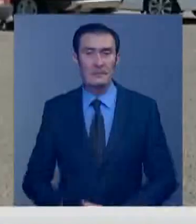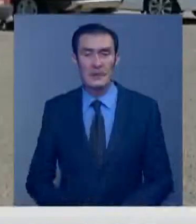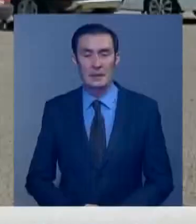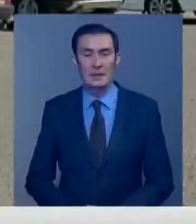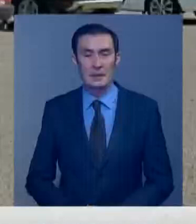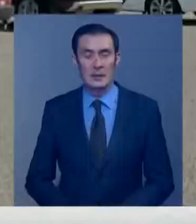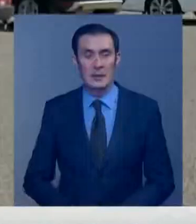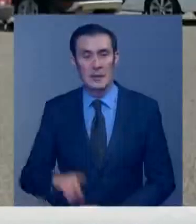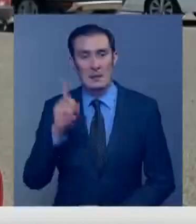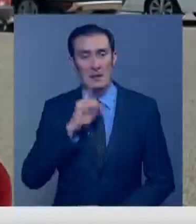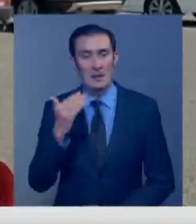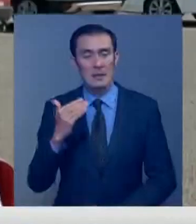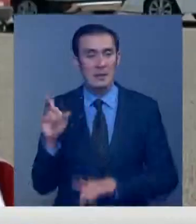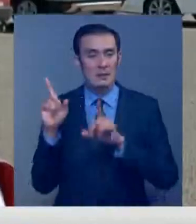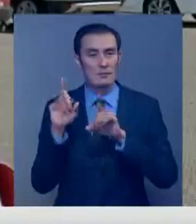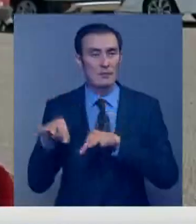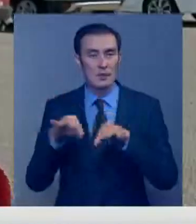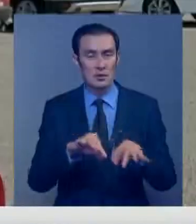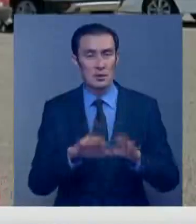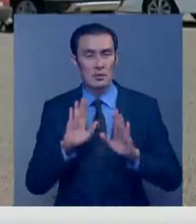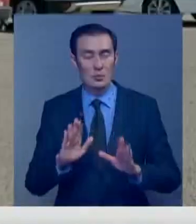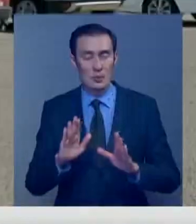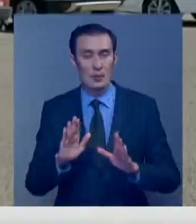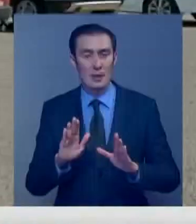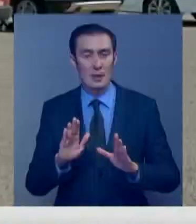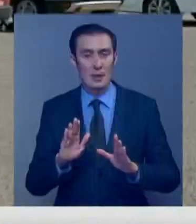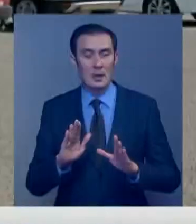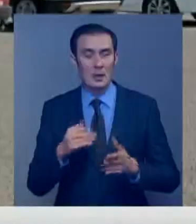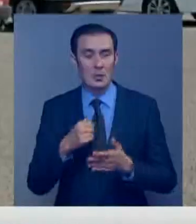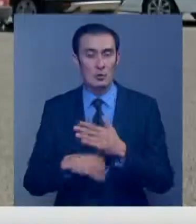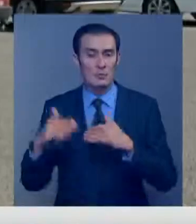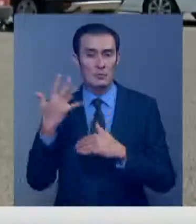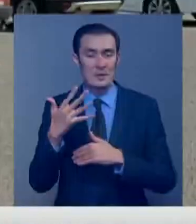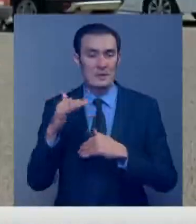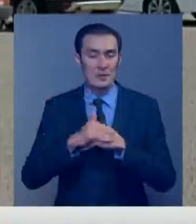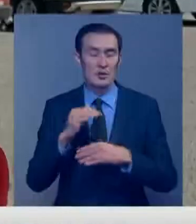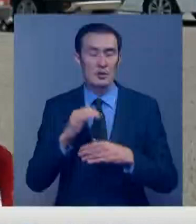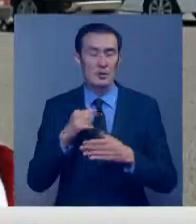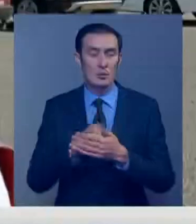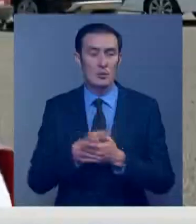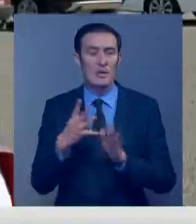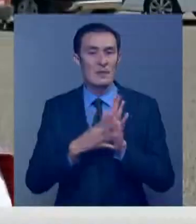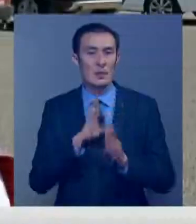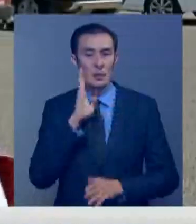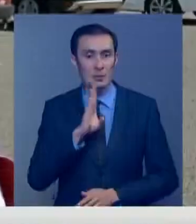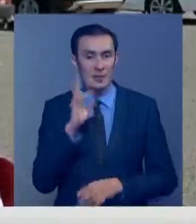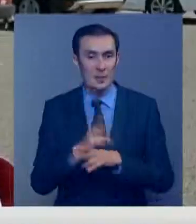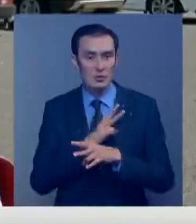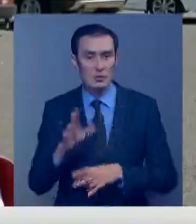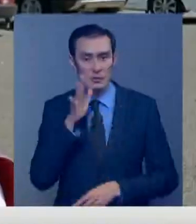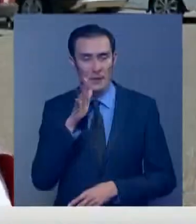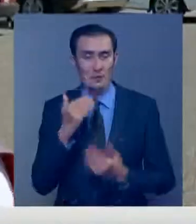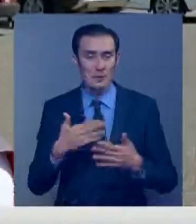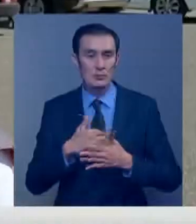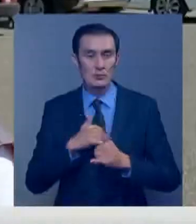обслужили. Так. Пока они выезжают только в ночную смену, то есть с 5 вечера до 9 утра. Количество вызовов намного уменьшилось,